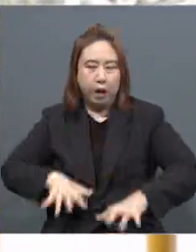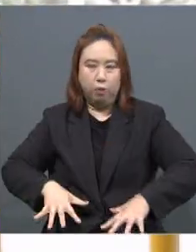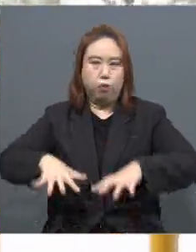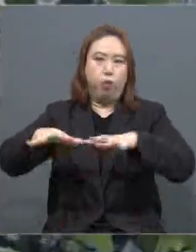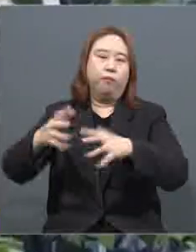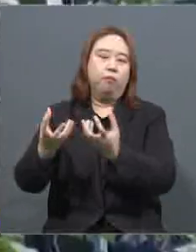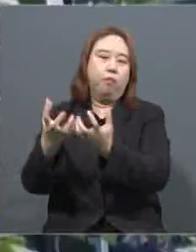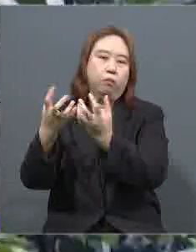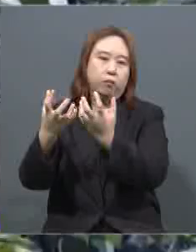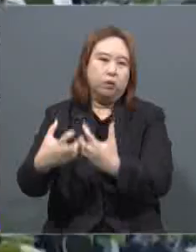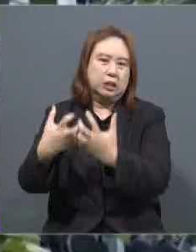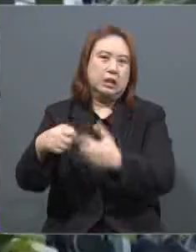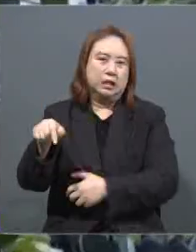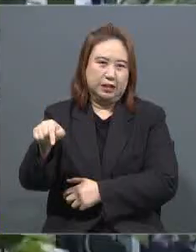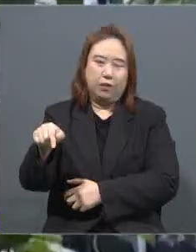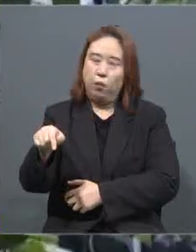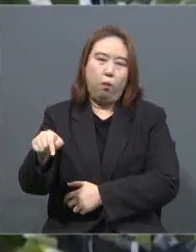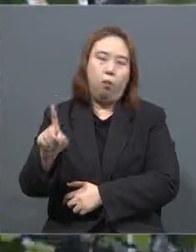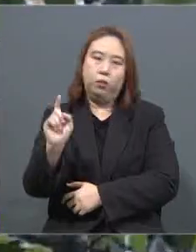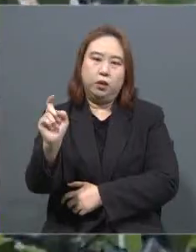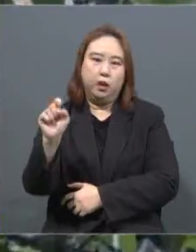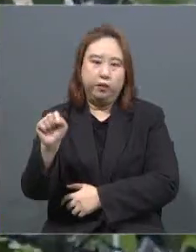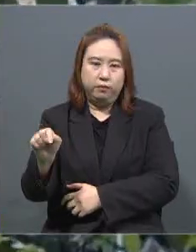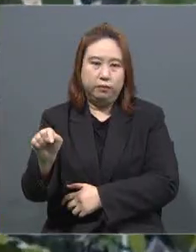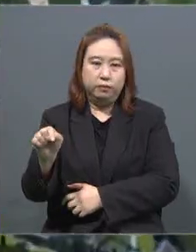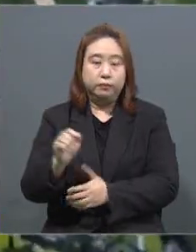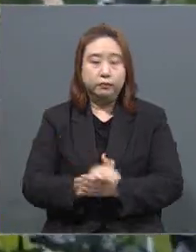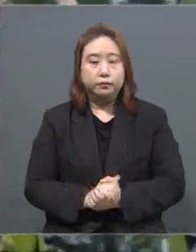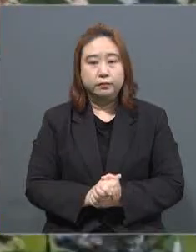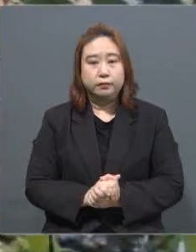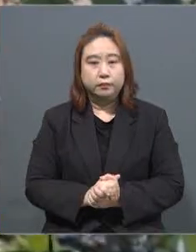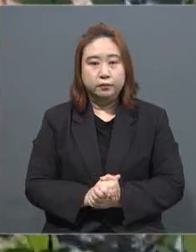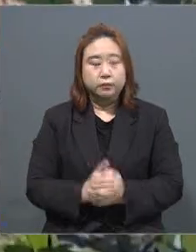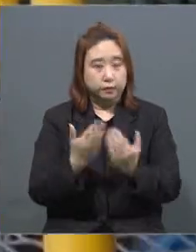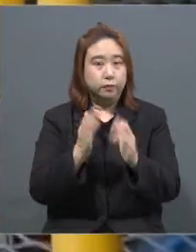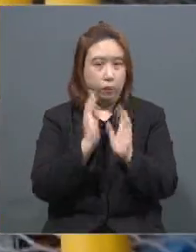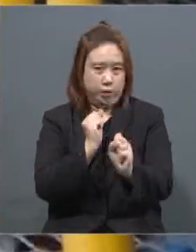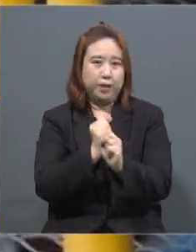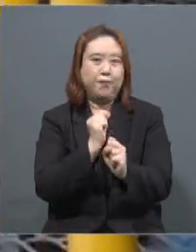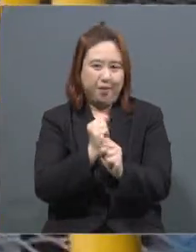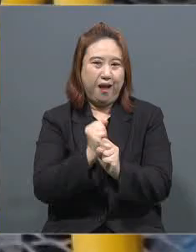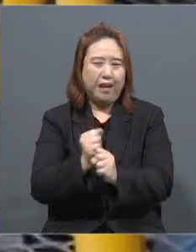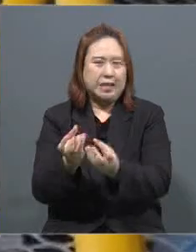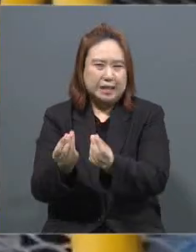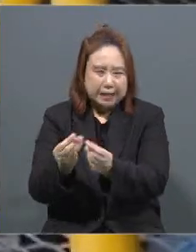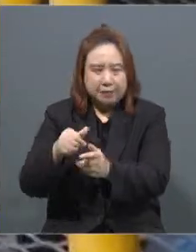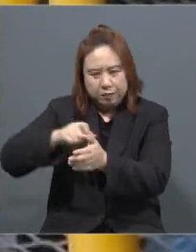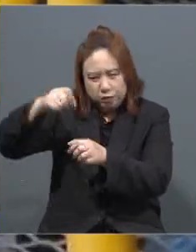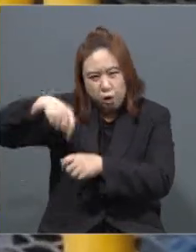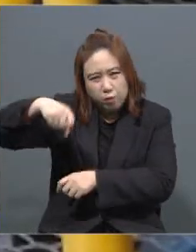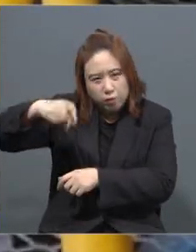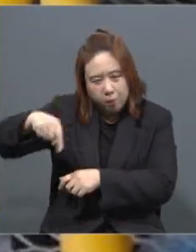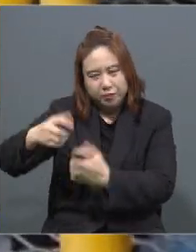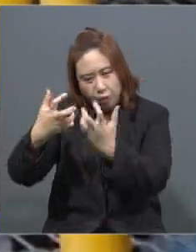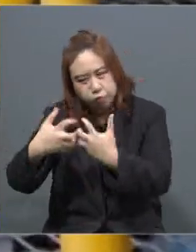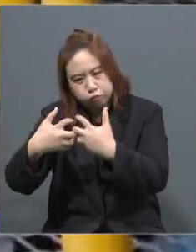งสูบน้ำแรงต่ำแม่ข่ายหัวฝายสายลมจอยเจ้าหน้าที่ยังคงทำงานอย่างต่อเนื่องเพื่อเร่งฟื้นฟูระบบผลิตน้ำประป